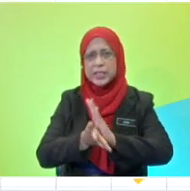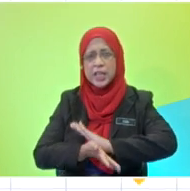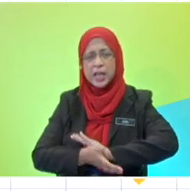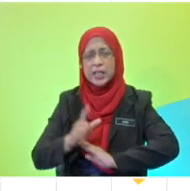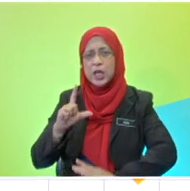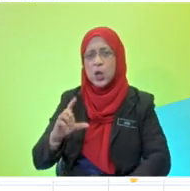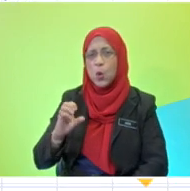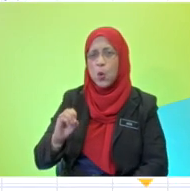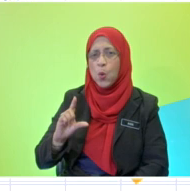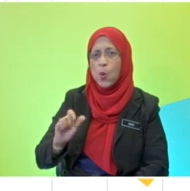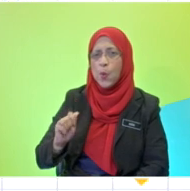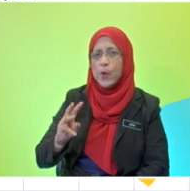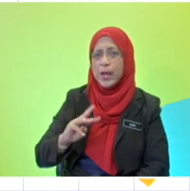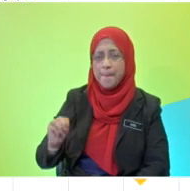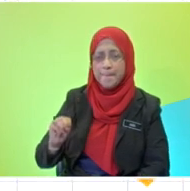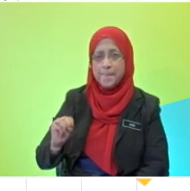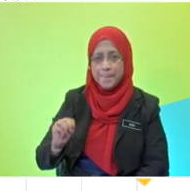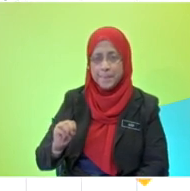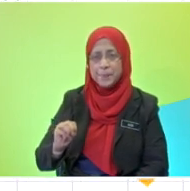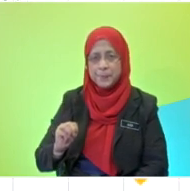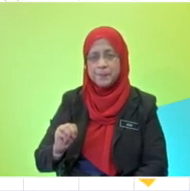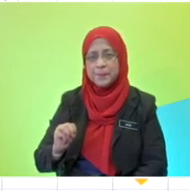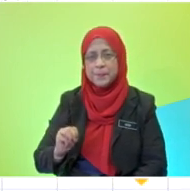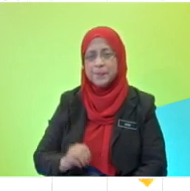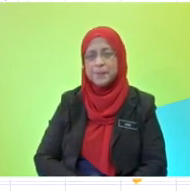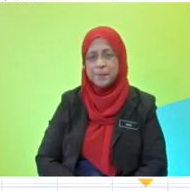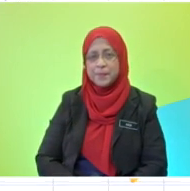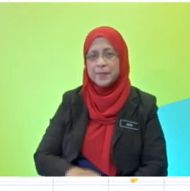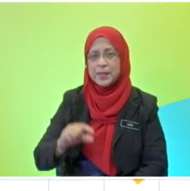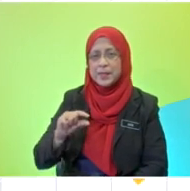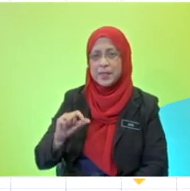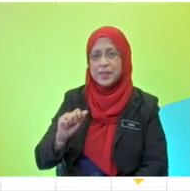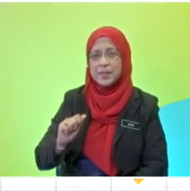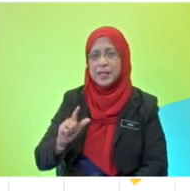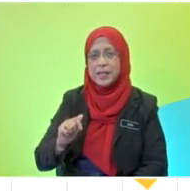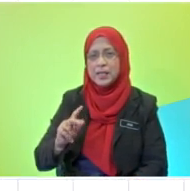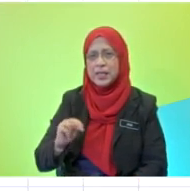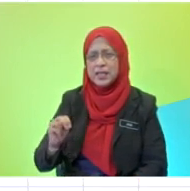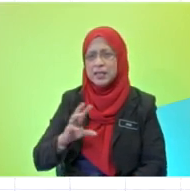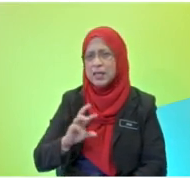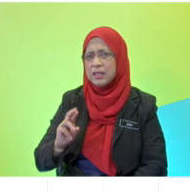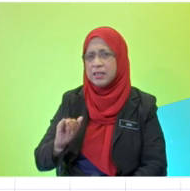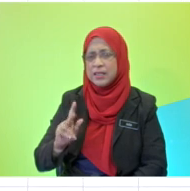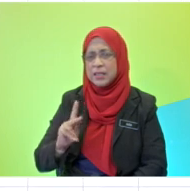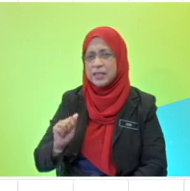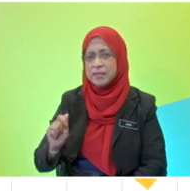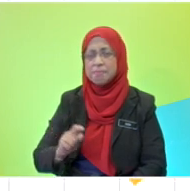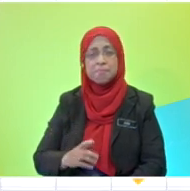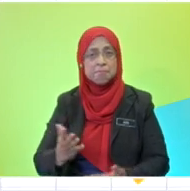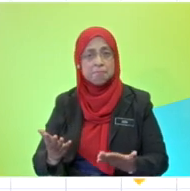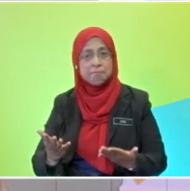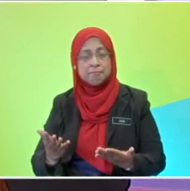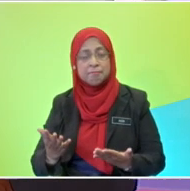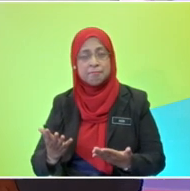bantuan Rika rikas dia ada dua kan kalian dan rikas Oke bahagia